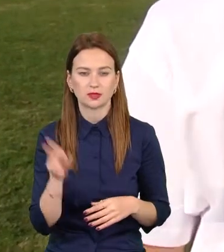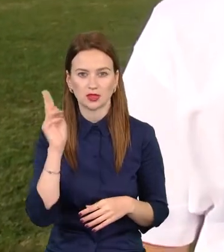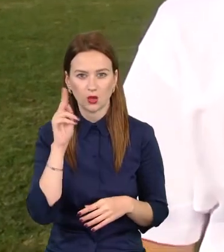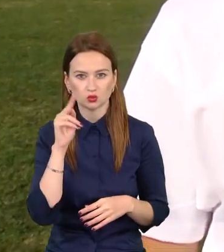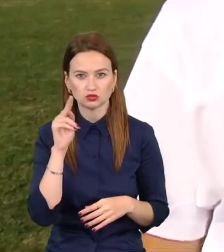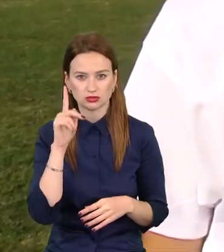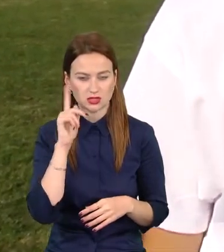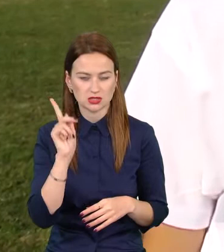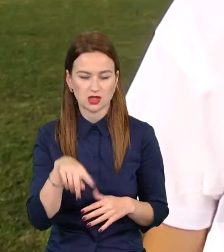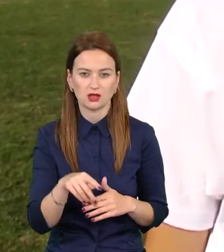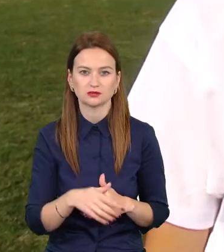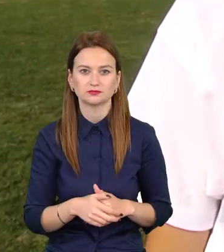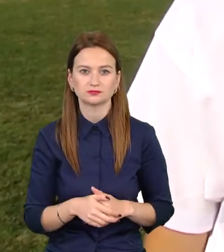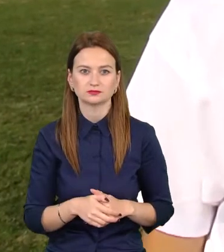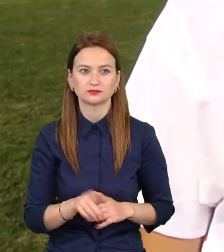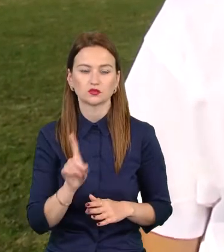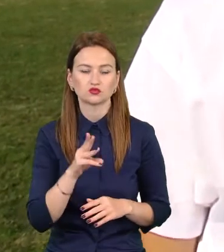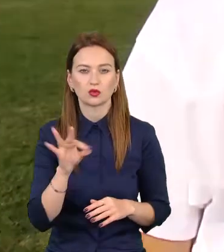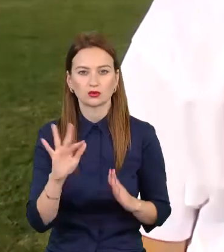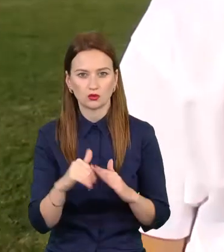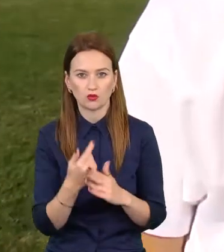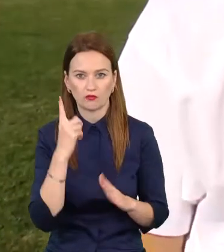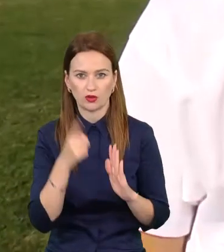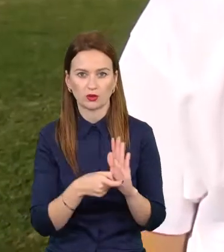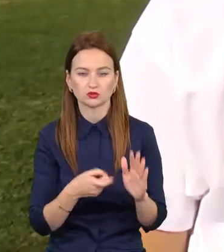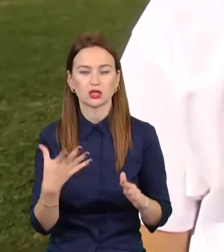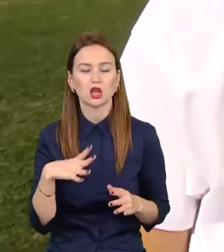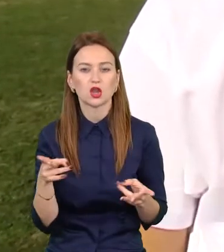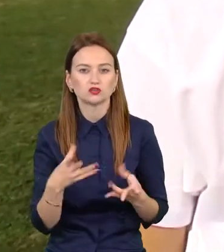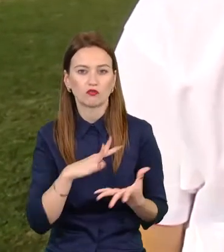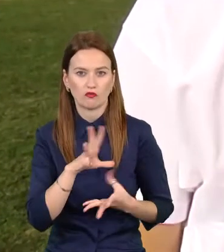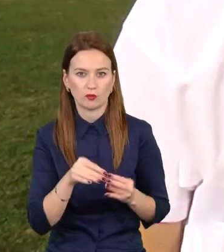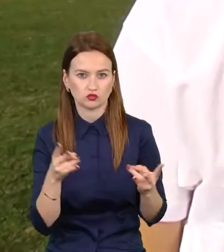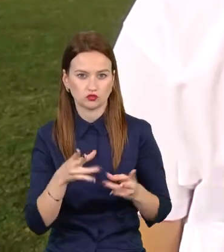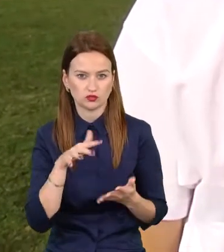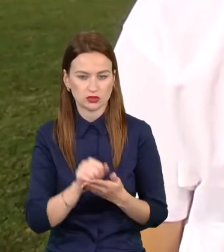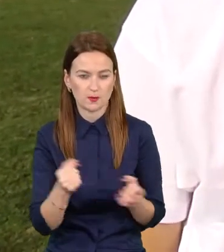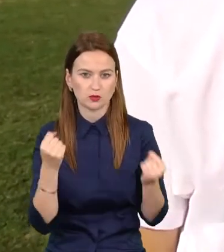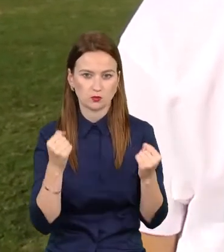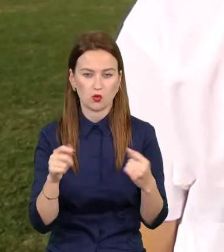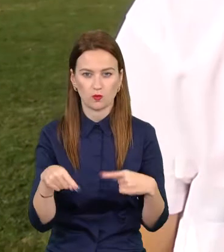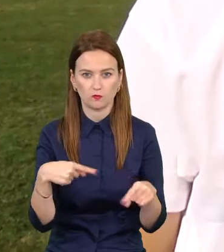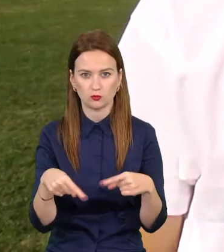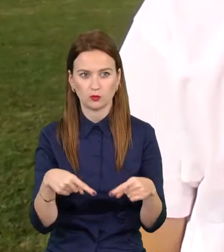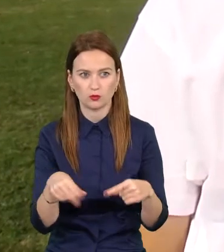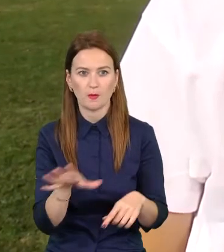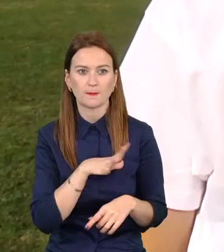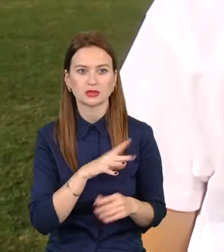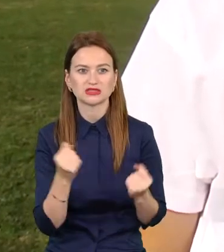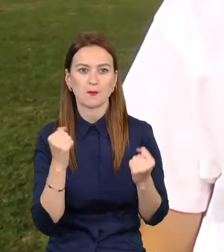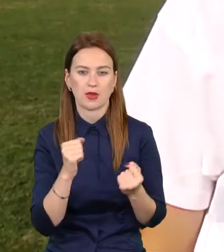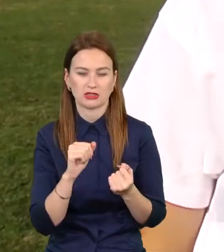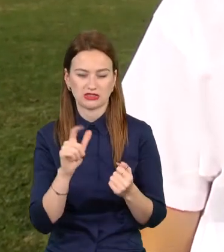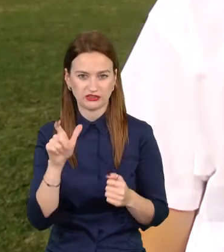навчитися знань. Что-то нового знать. Для чего вообще нужно заниматься спортом, футболом? Быть